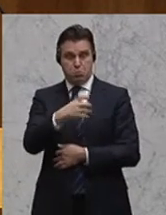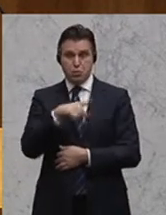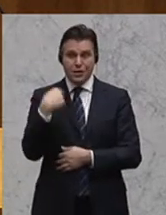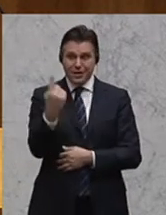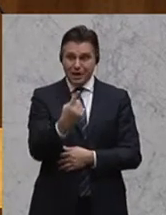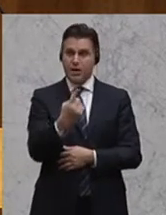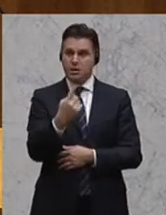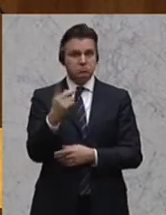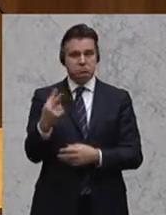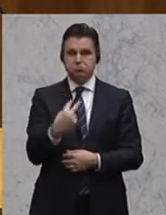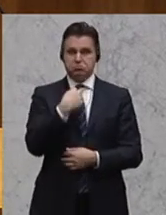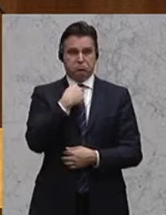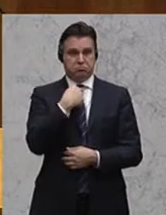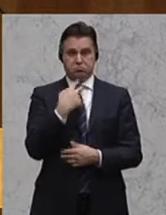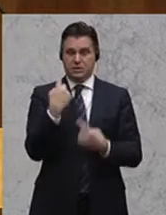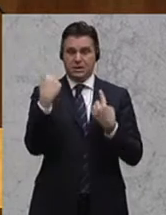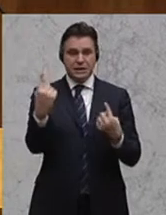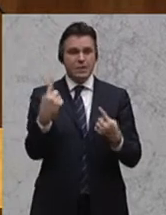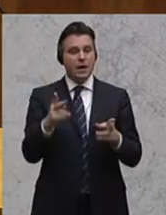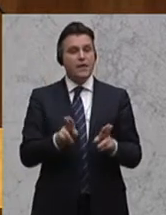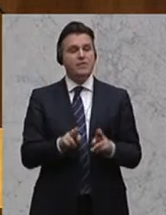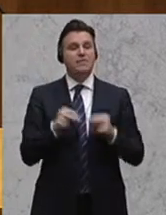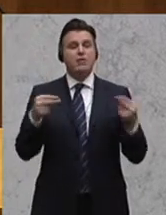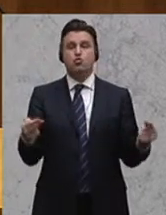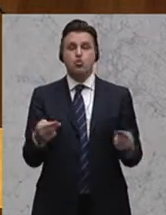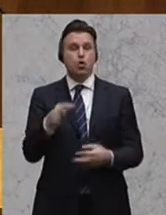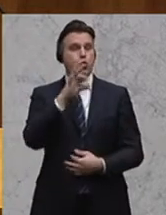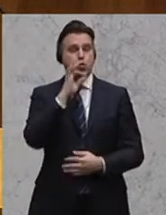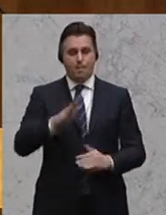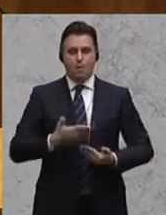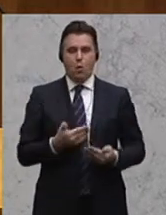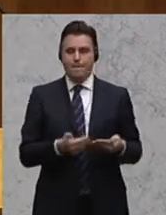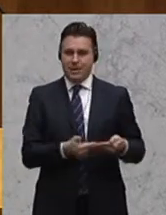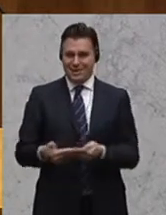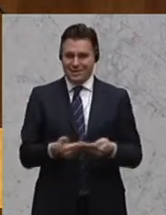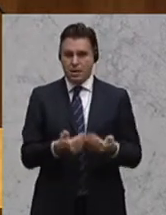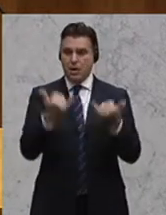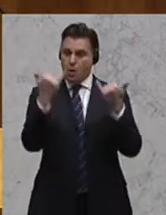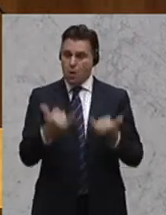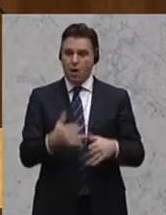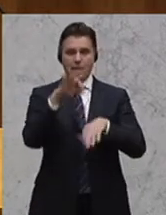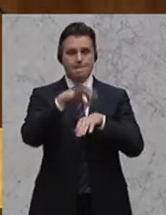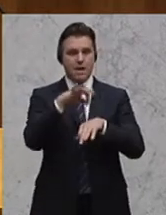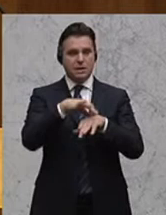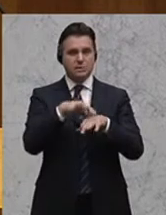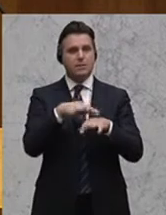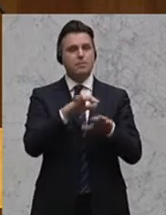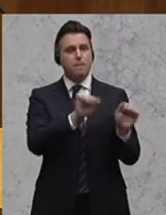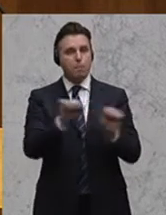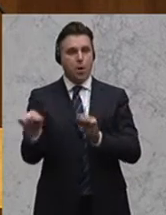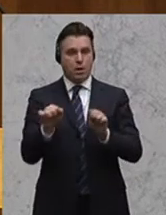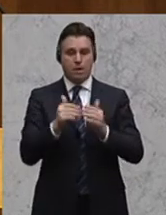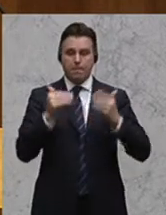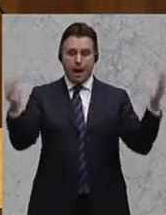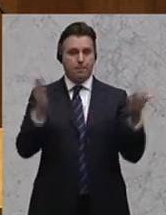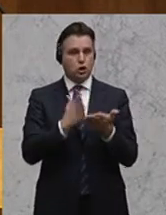tragen, verwehrt. Sie können diese Kinder nicht auf natürlichem Weg bekommen. Und wir haben heute die medizinische Möglichkeit, diesen bei